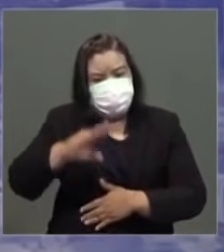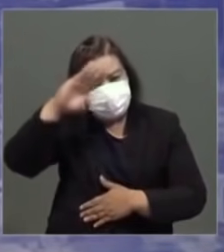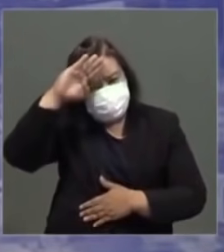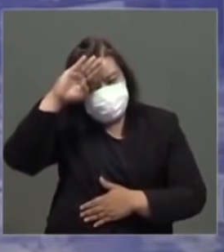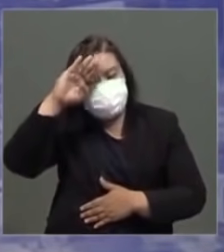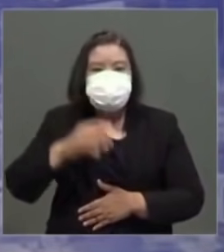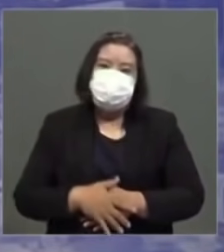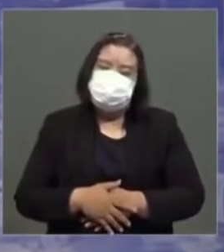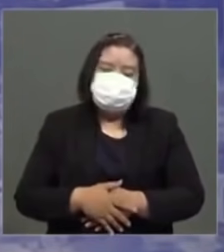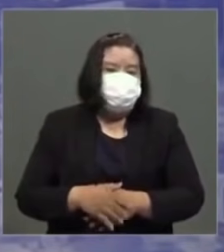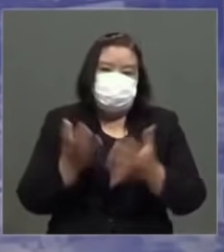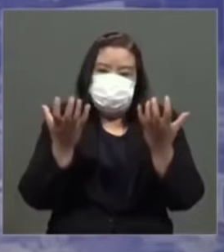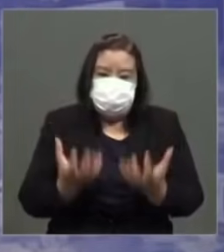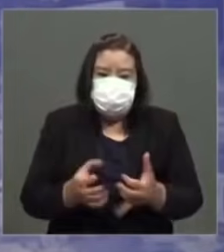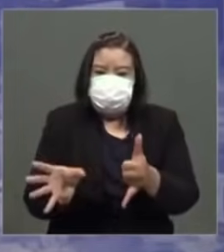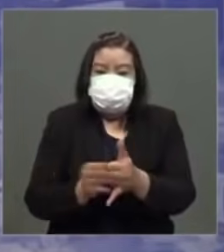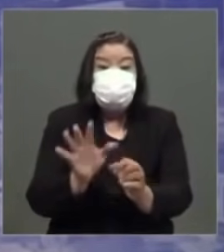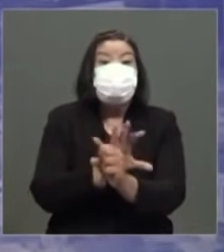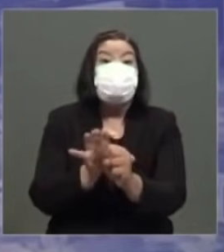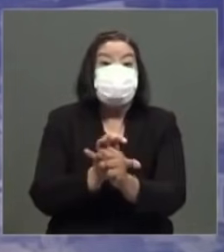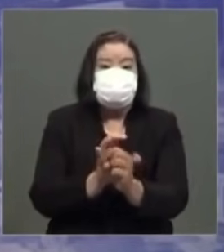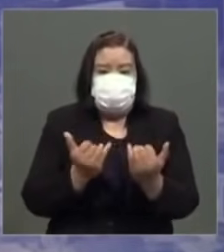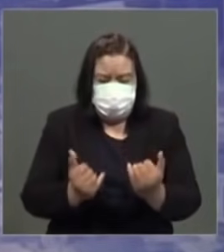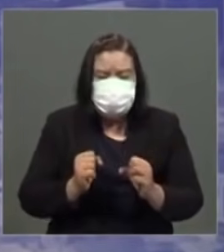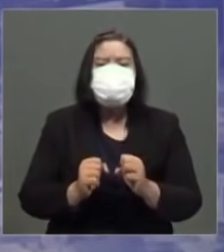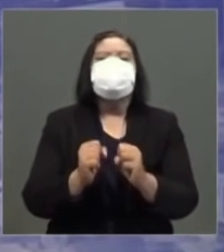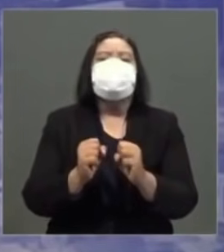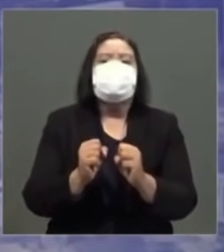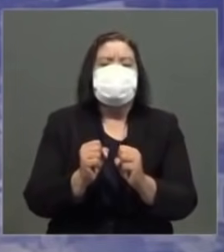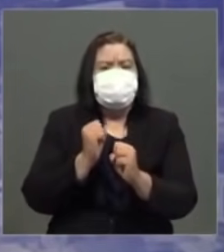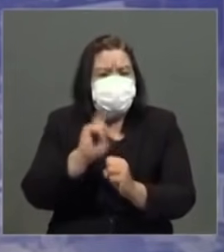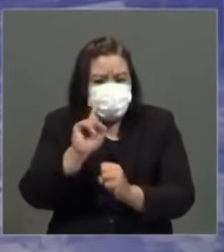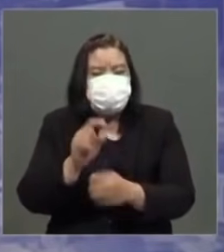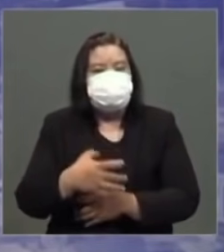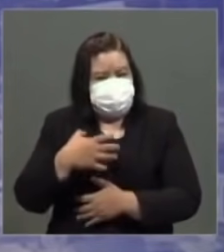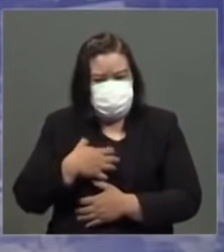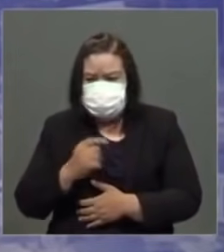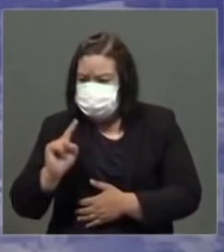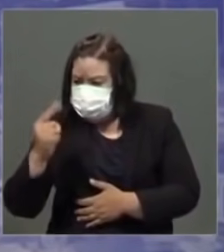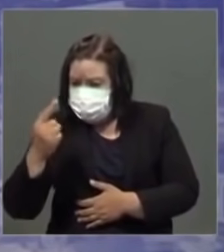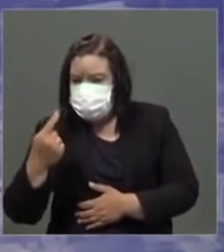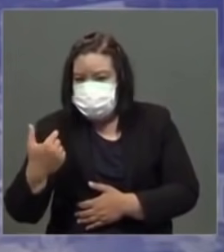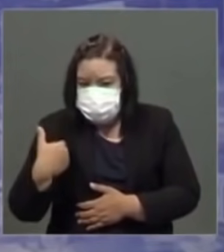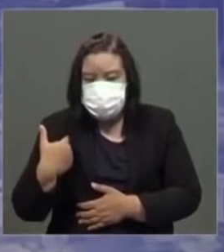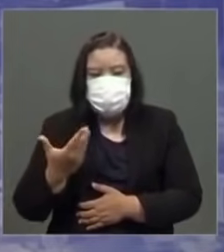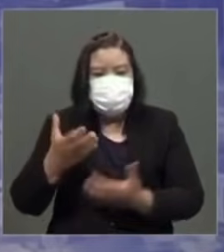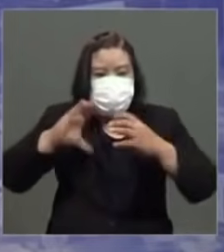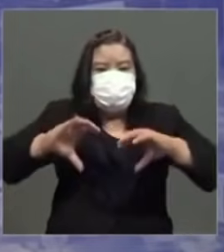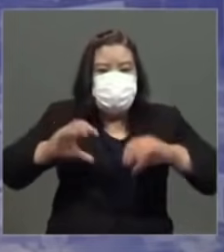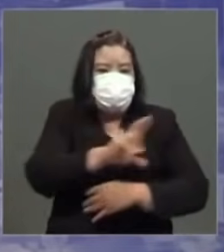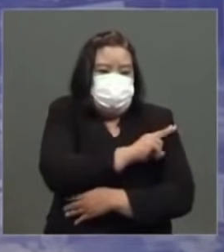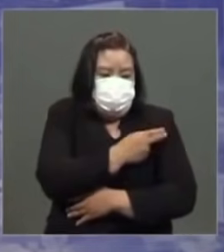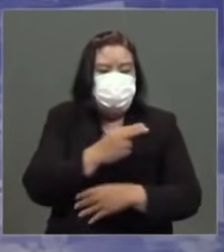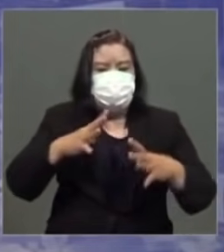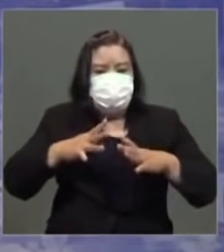คือกลุ่มที่เป็นอาการหนักนะครับตอนนี้ก็ช่วยกันอยู่ในการที่จะเปิดเพิ่มขึ้นมาทั้งภาครัฐและเอกชนต้องขอขอบพระคุณทุกท่